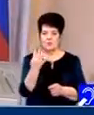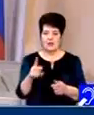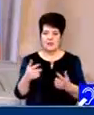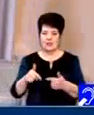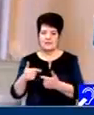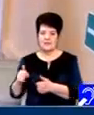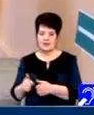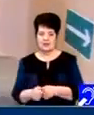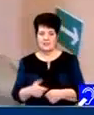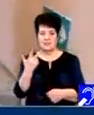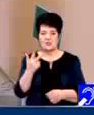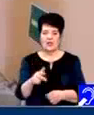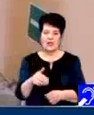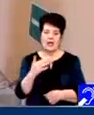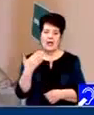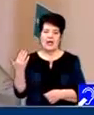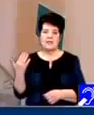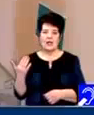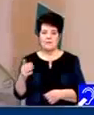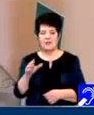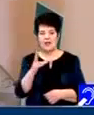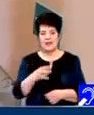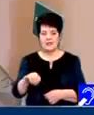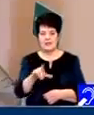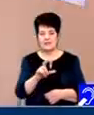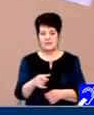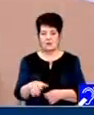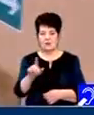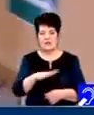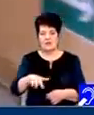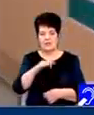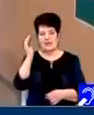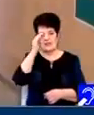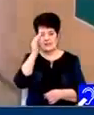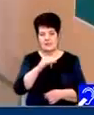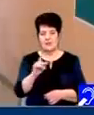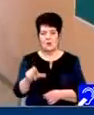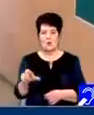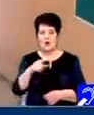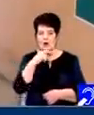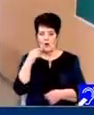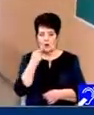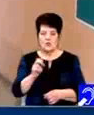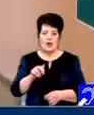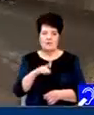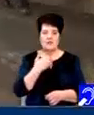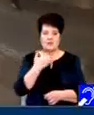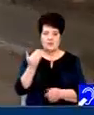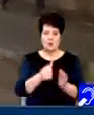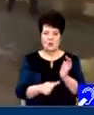3 secții legale în dreapta Nistrului. Peste 74.000 de oameni din regiunea transnistreană cu cetățenie rusă au ieșit ieri la vot,